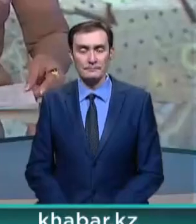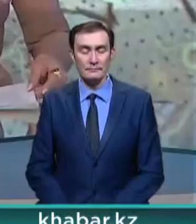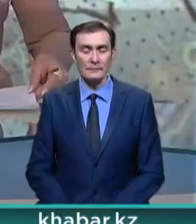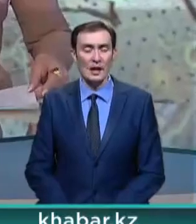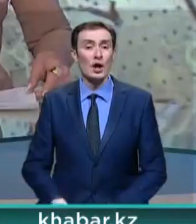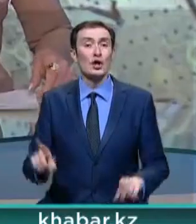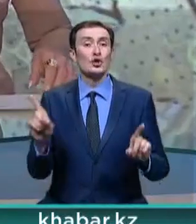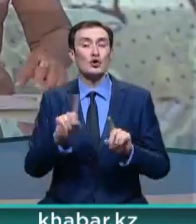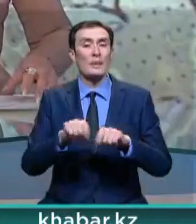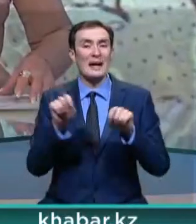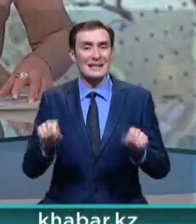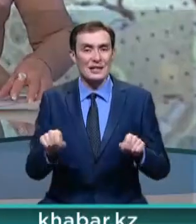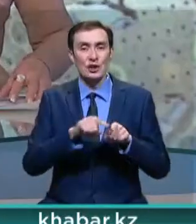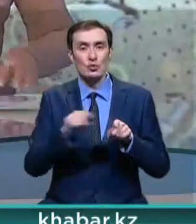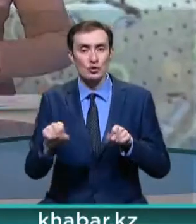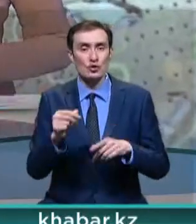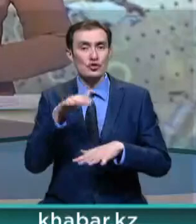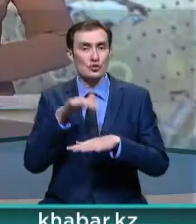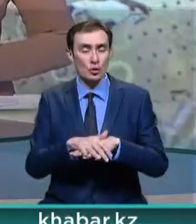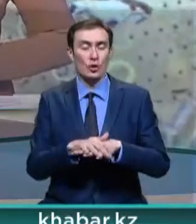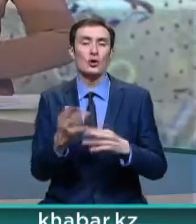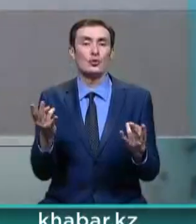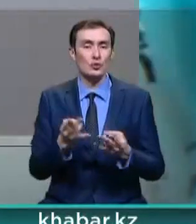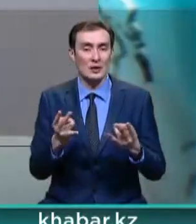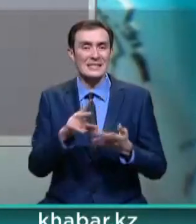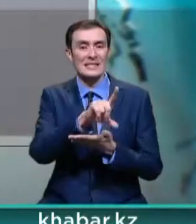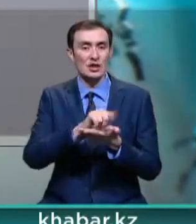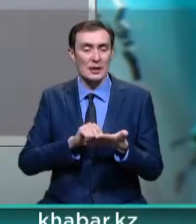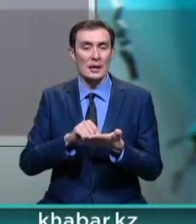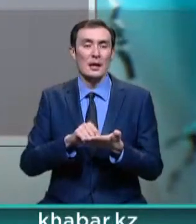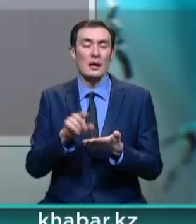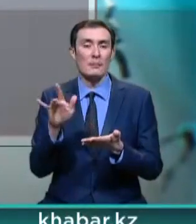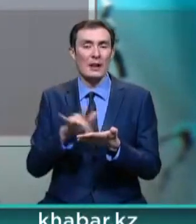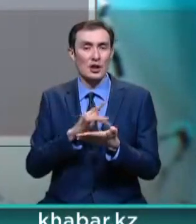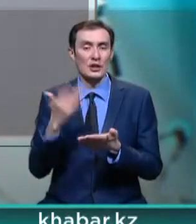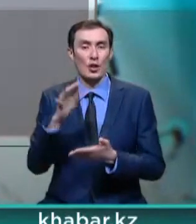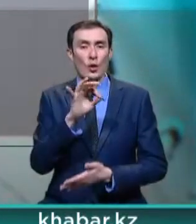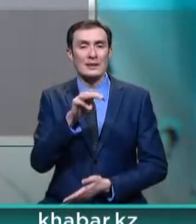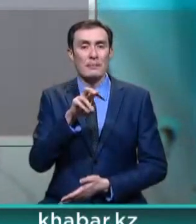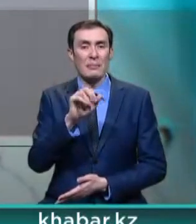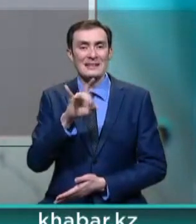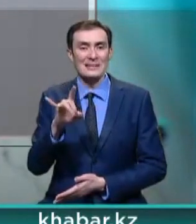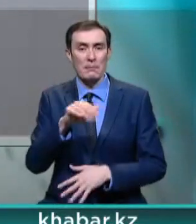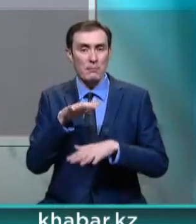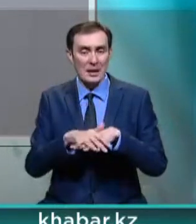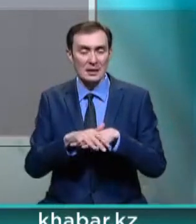Итак, чтобы открыть текущий счет, достаточно скачать приложение Отбасыбанк, после пройти по